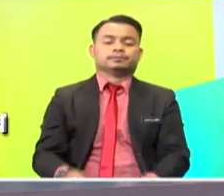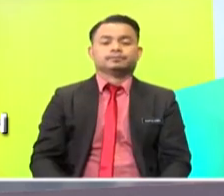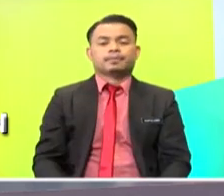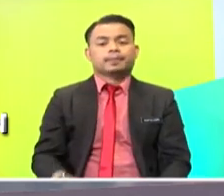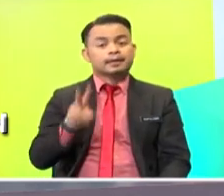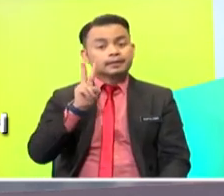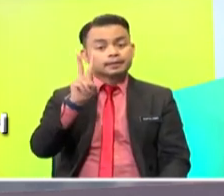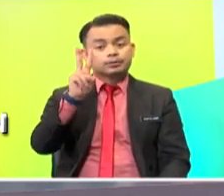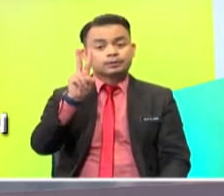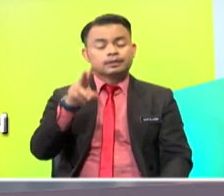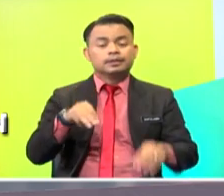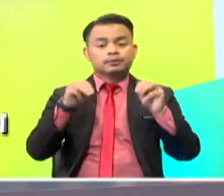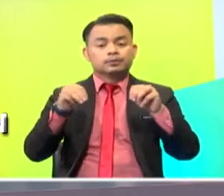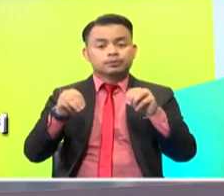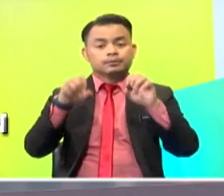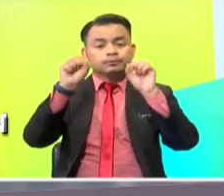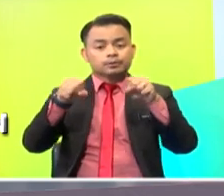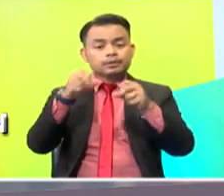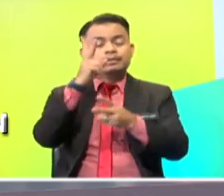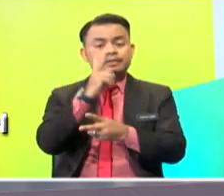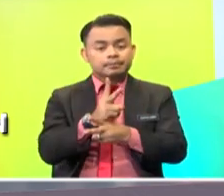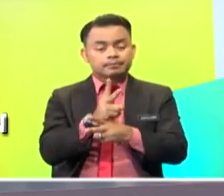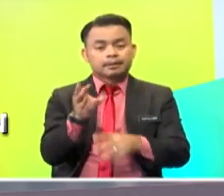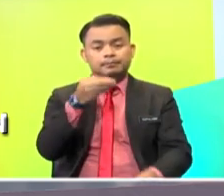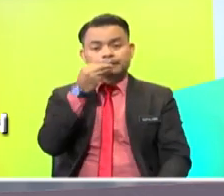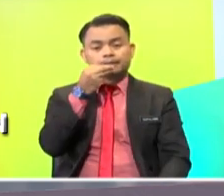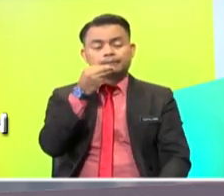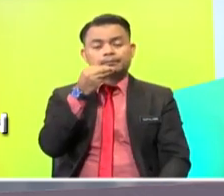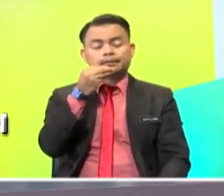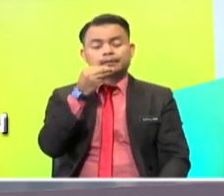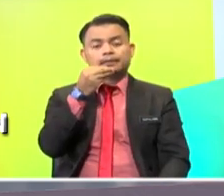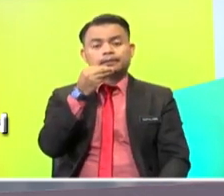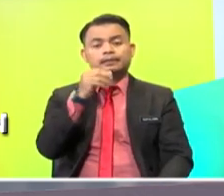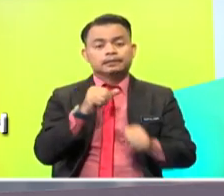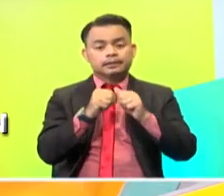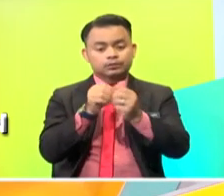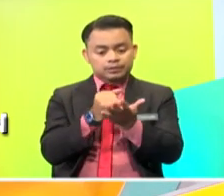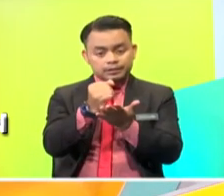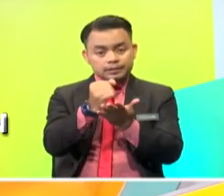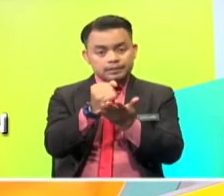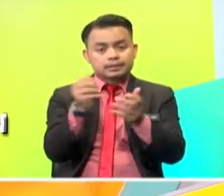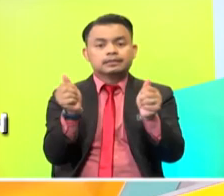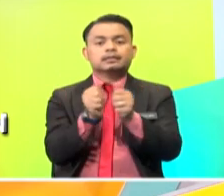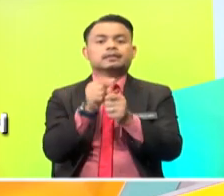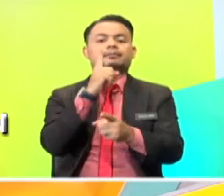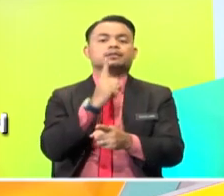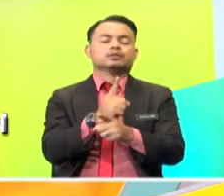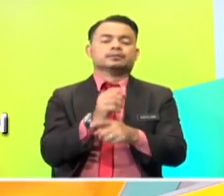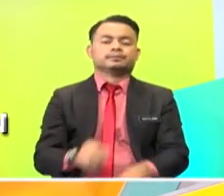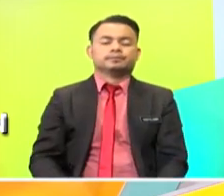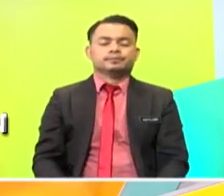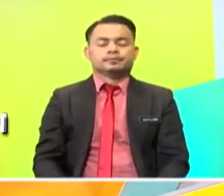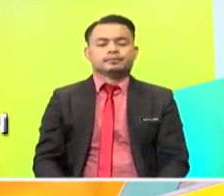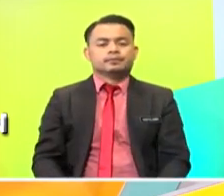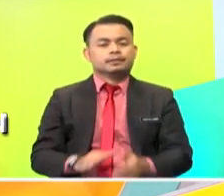boleh menyimpan bahan makanan mengikut jenis dengan betul ah jadi masuknya makanan